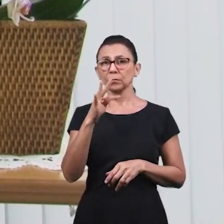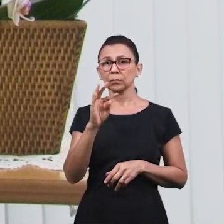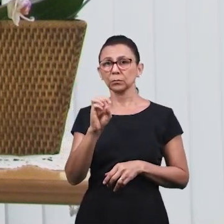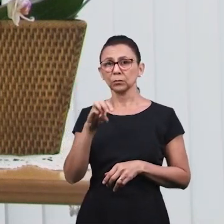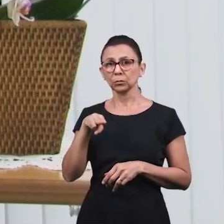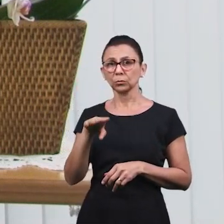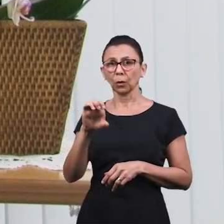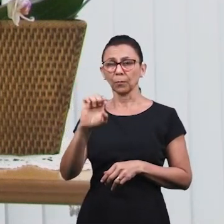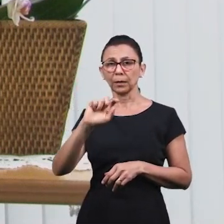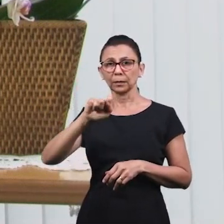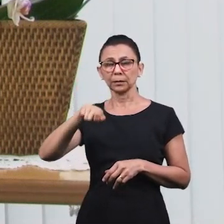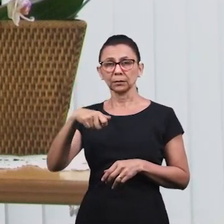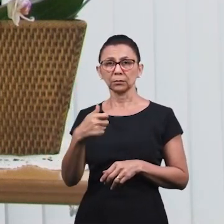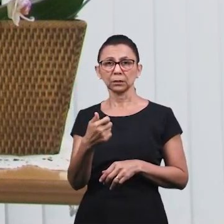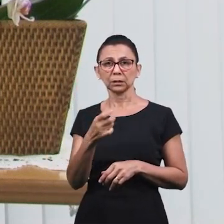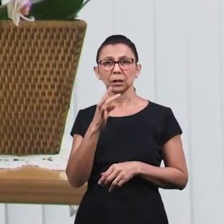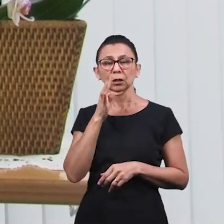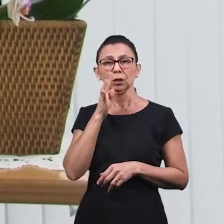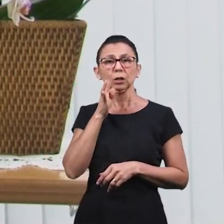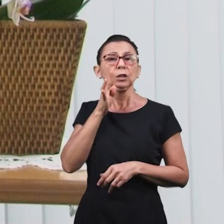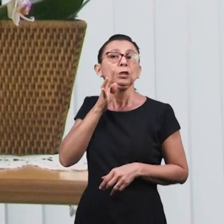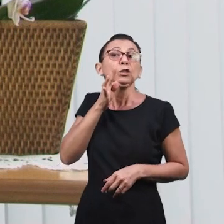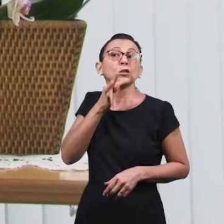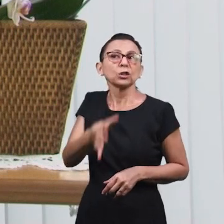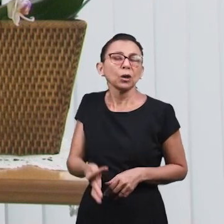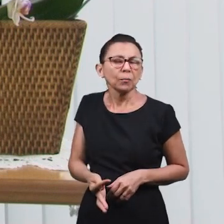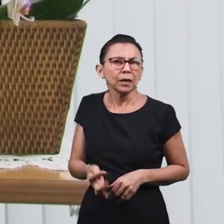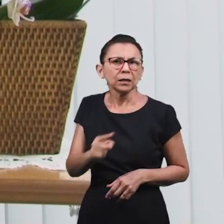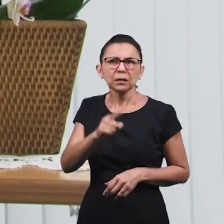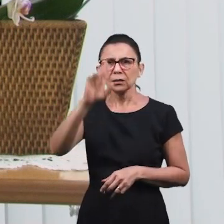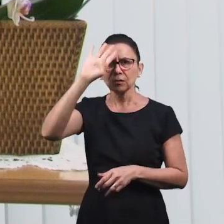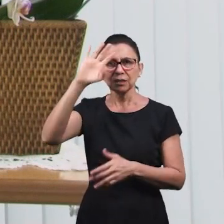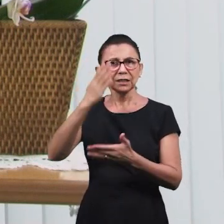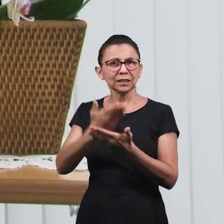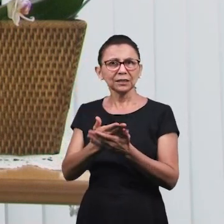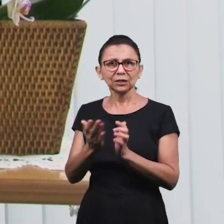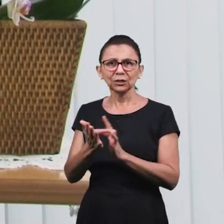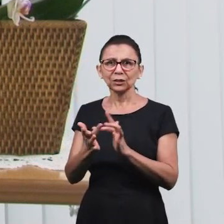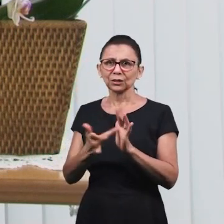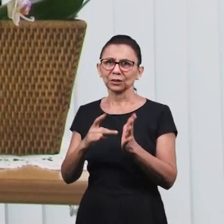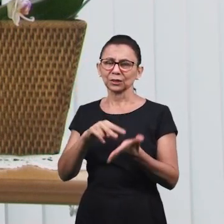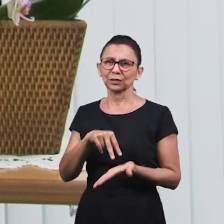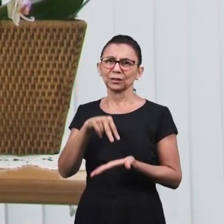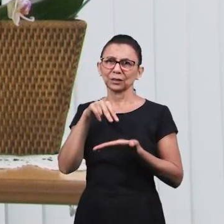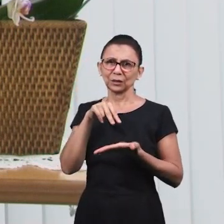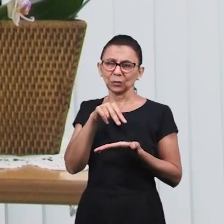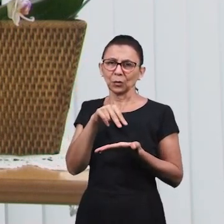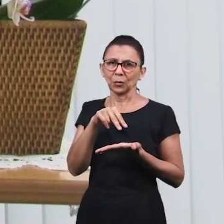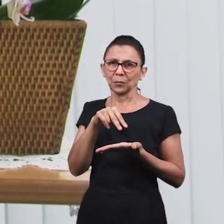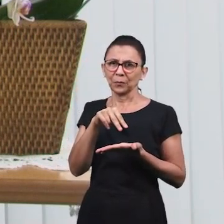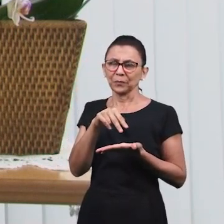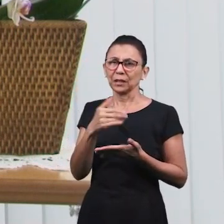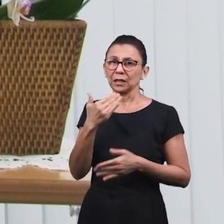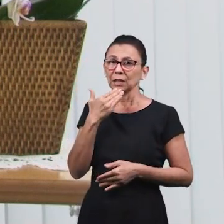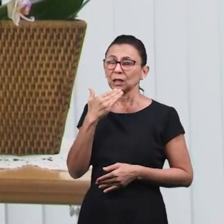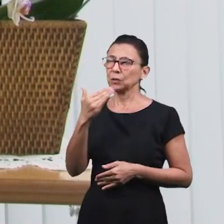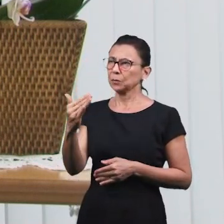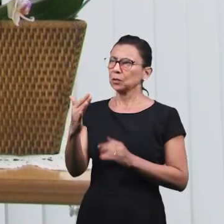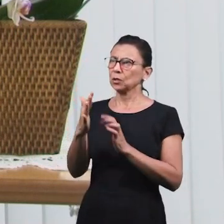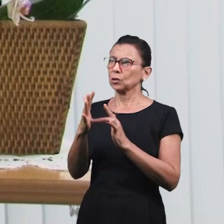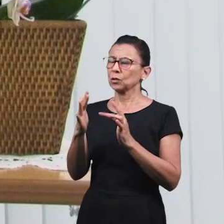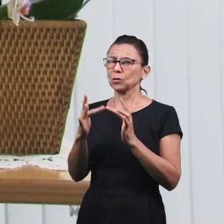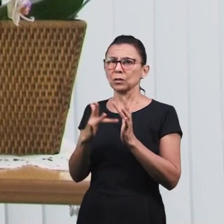Comme par exemple Thomas, quand il dit à Jésus qu'il croyait seulement s'il mettait le doigt